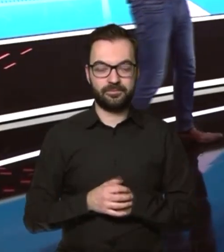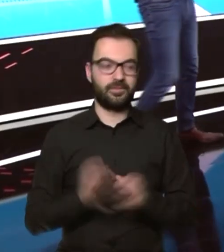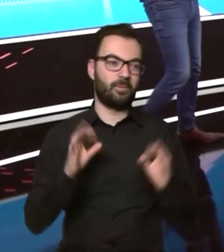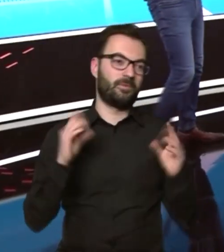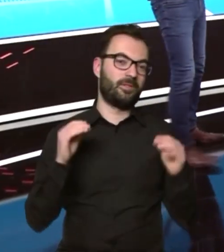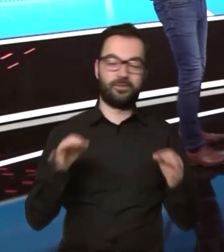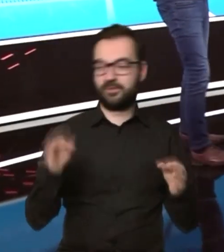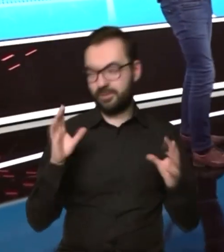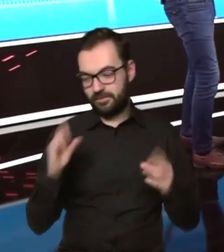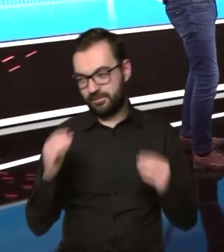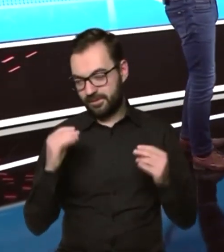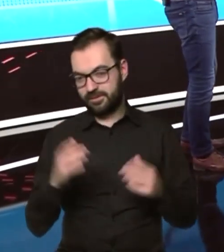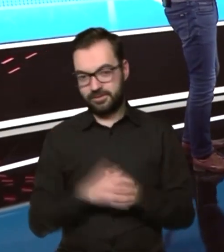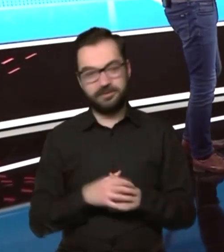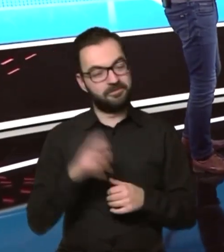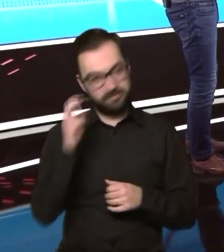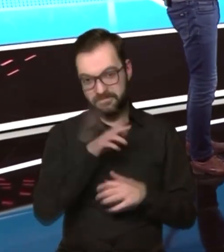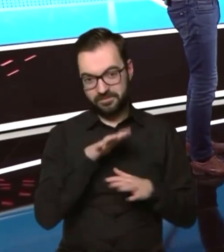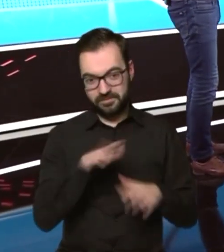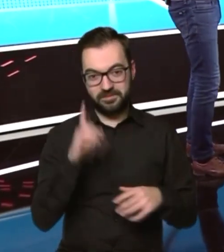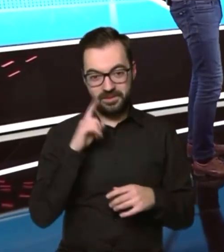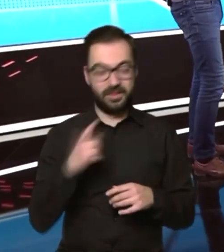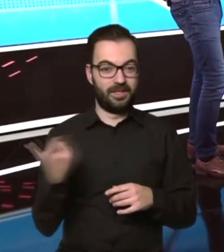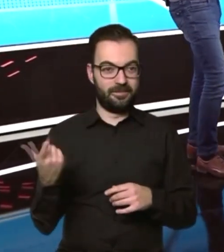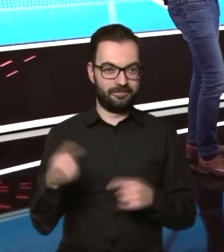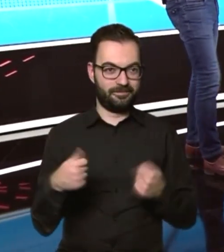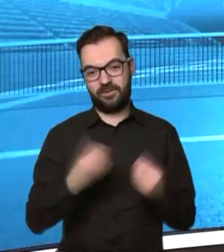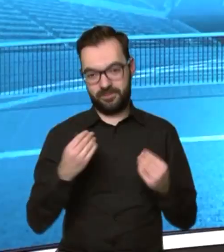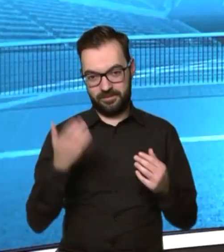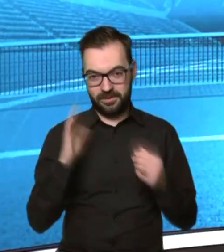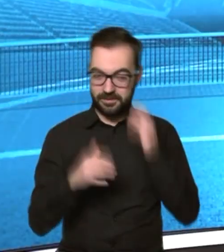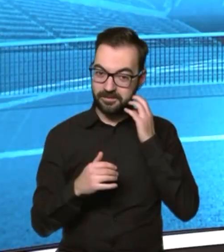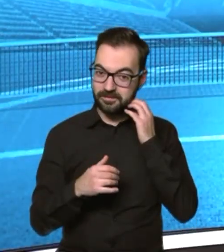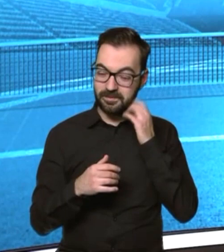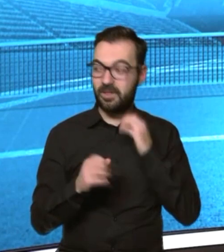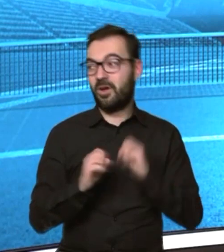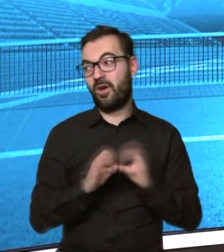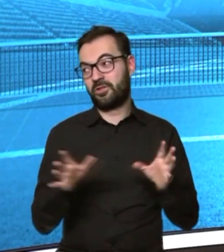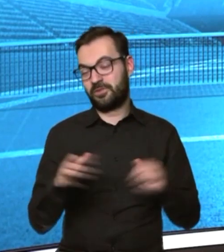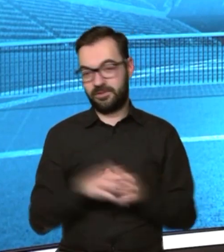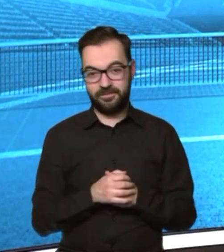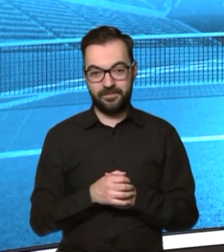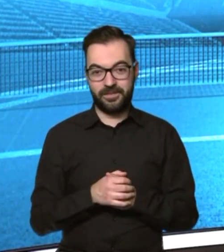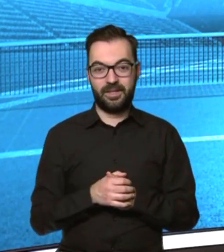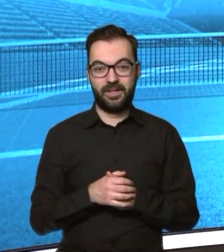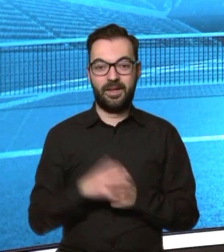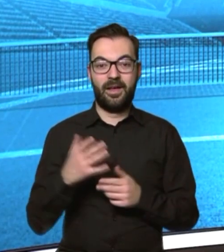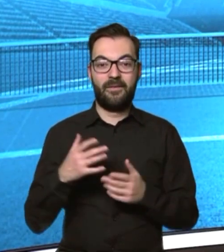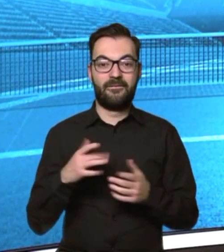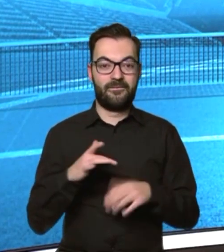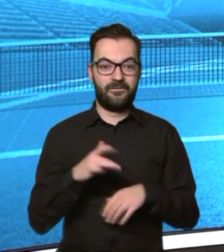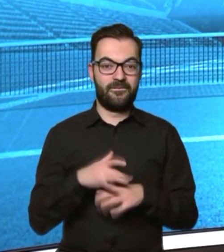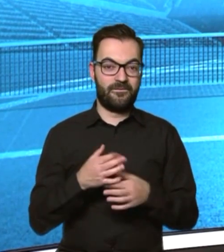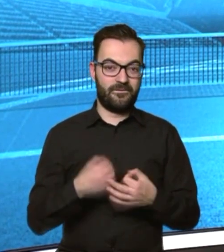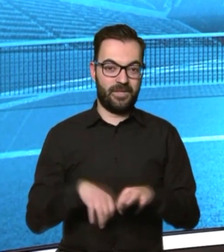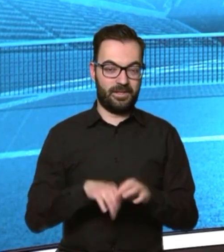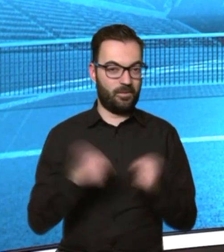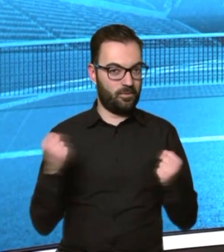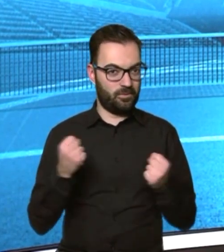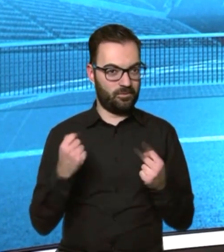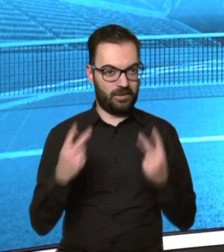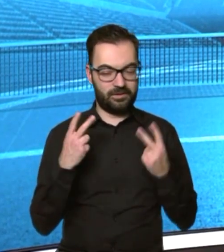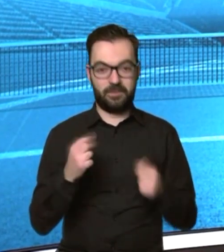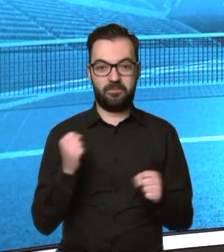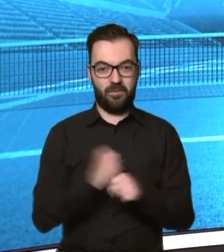Dobry wieczór. Dobry wieczór. A jest o czym mówić, bo na tę parę czekali organizatorzy. To... Bardziej tak, stawka tego finału będzie ogromna, bo nie dość, że panowie